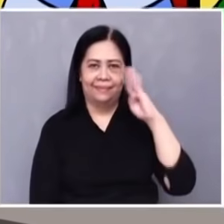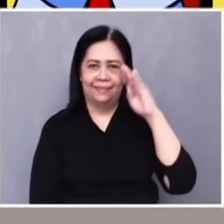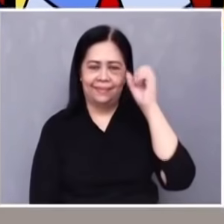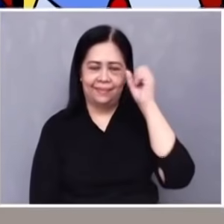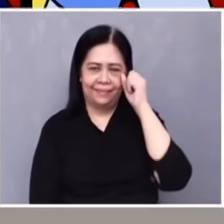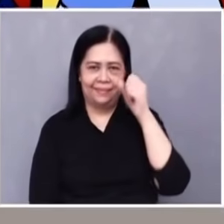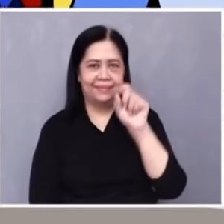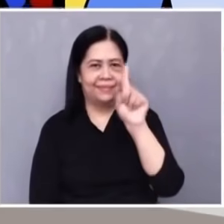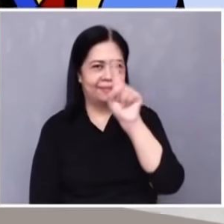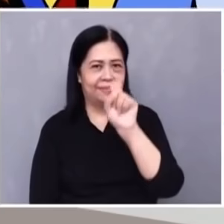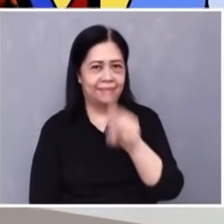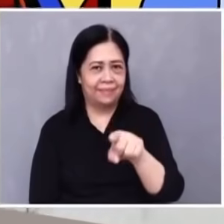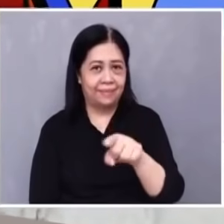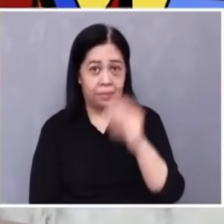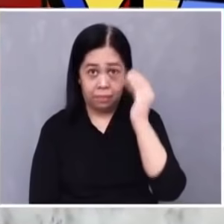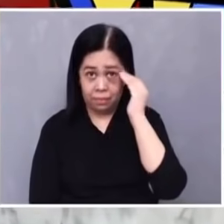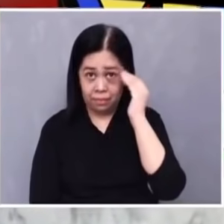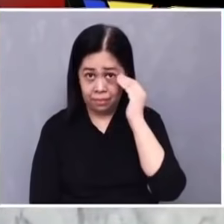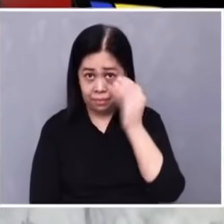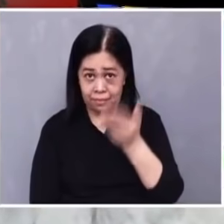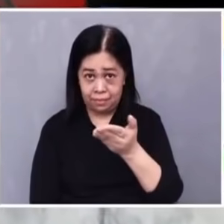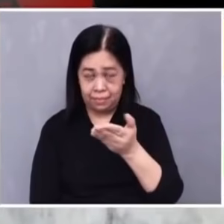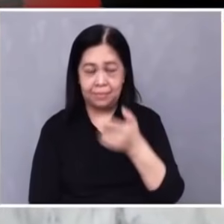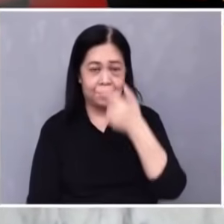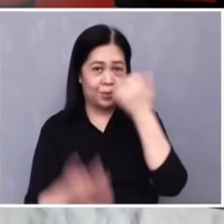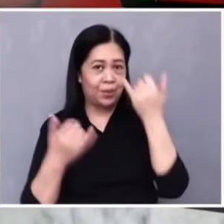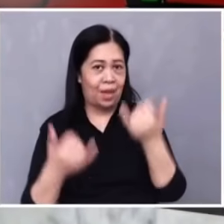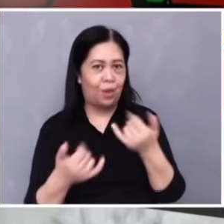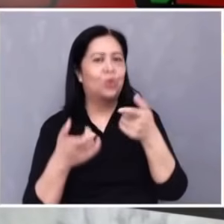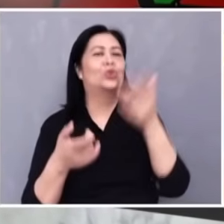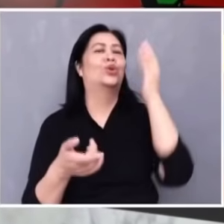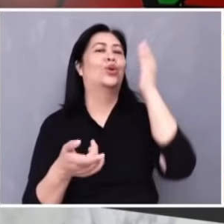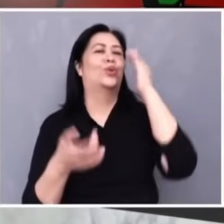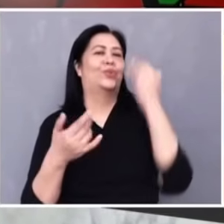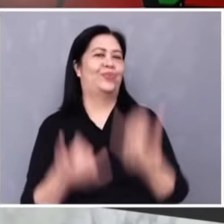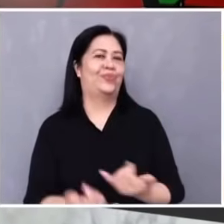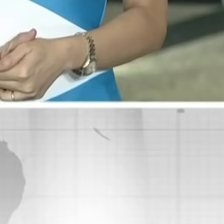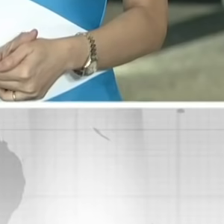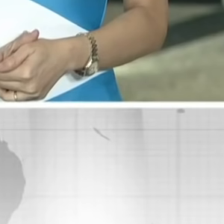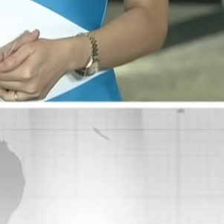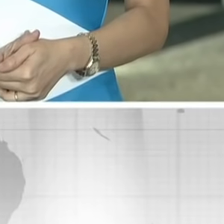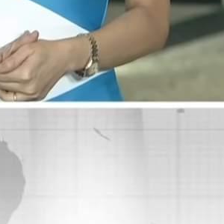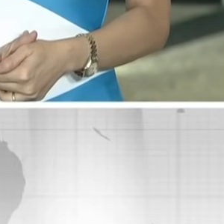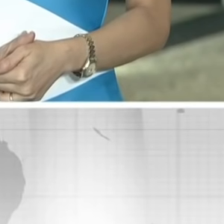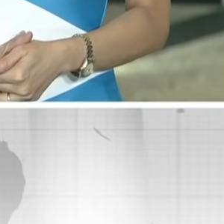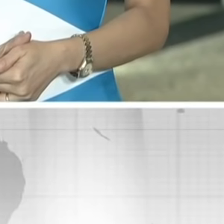kung alam nyo ba? Dahil ngayon, alam nyo na.